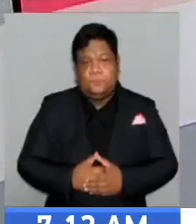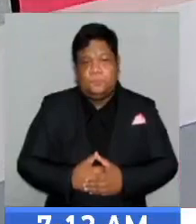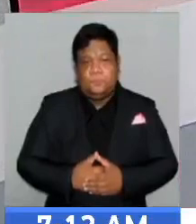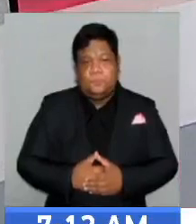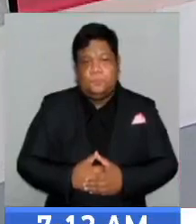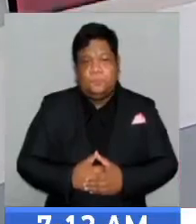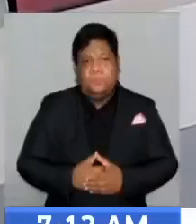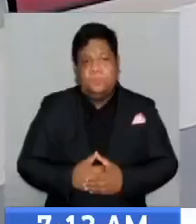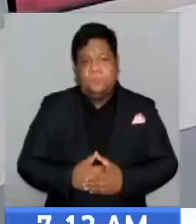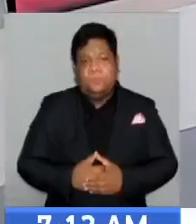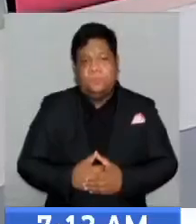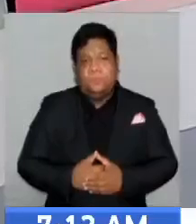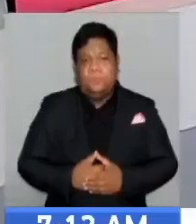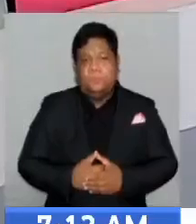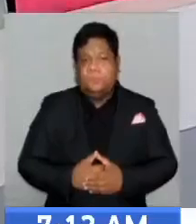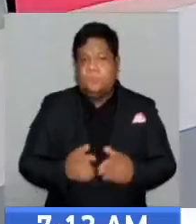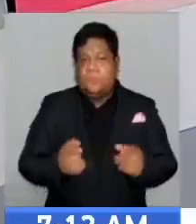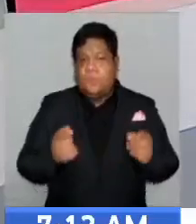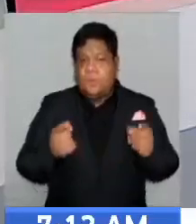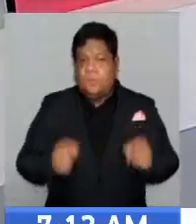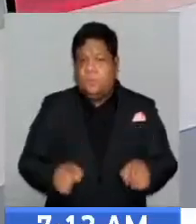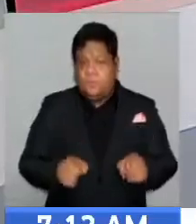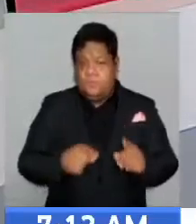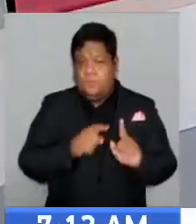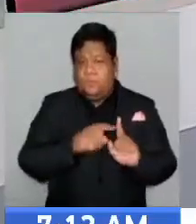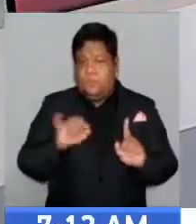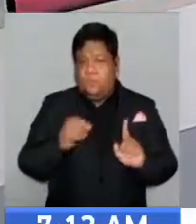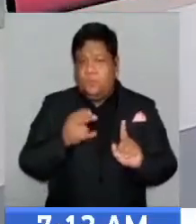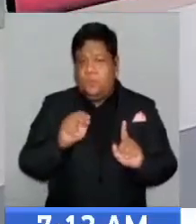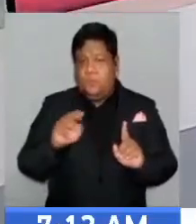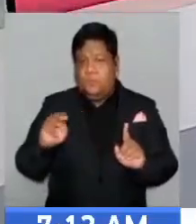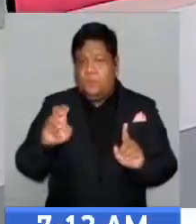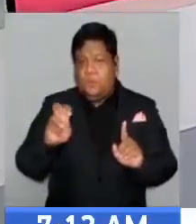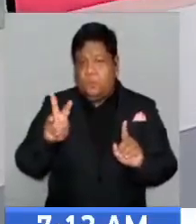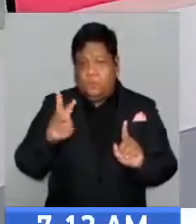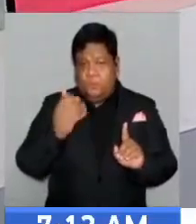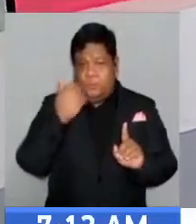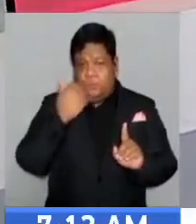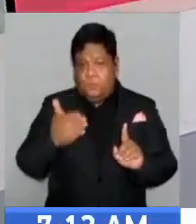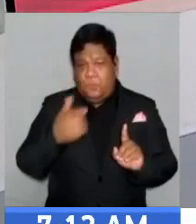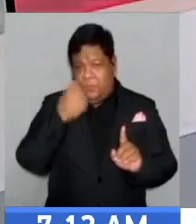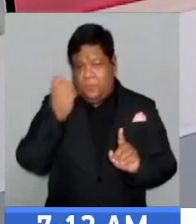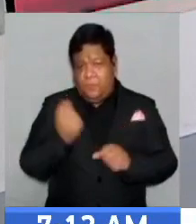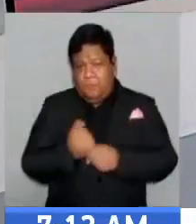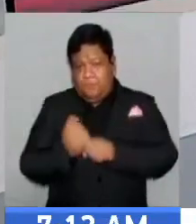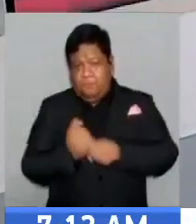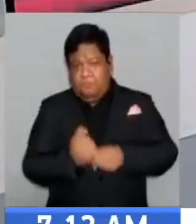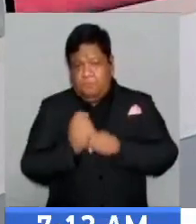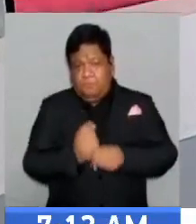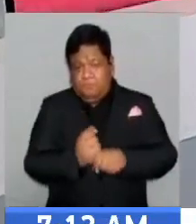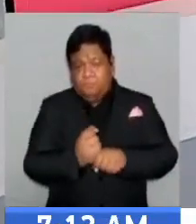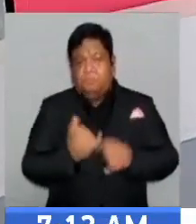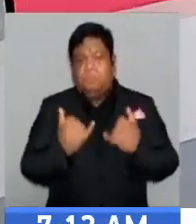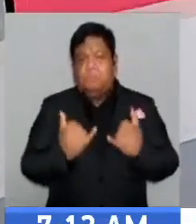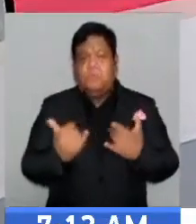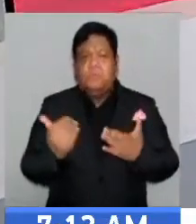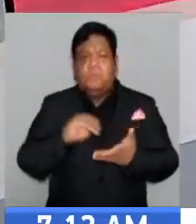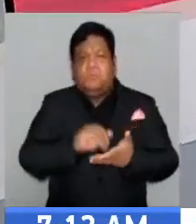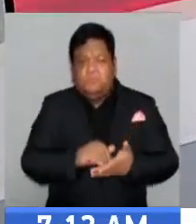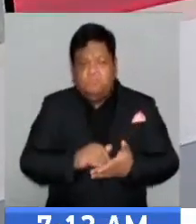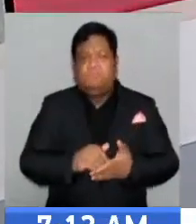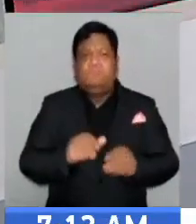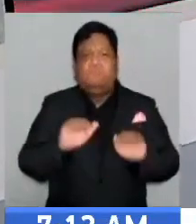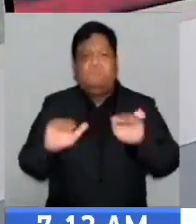Kasunod ng pagkamatay ng Adamson student na si John Matthew Salilig dahil umano sa hazing, muling nabuhay ang panawagan para sa istriktong pagpapatupad